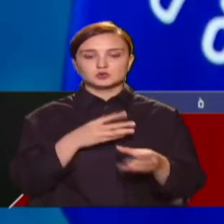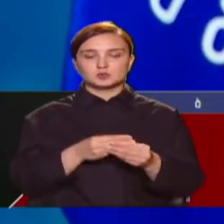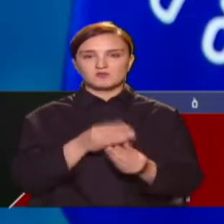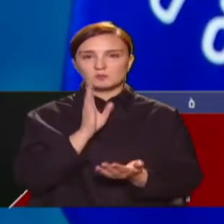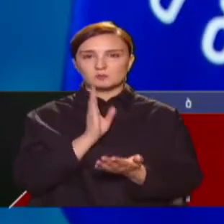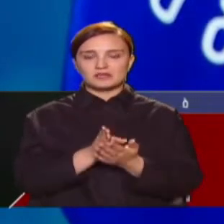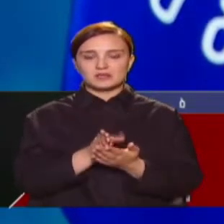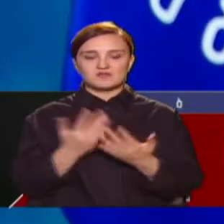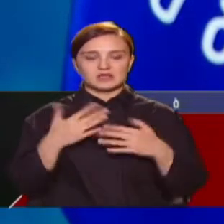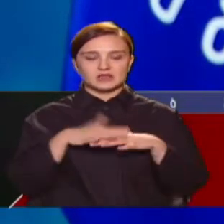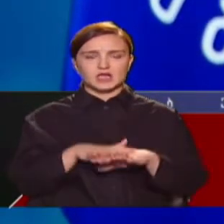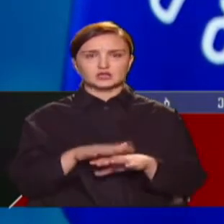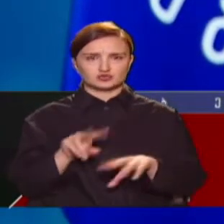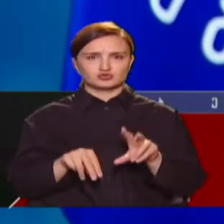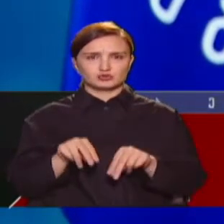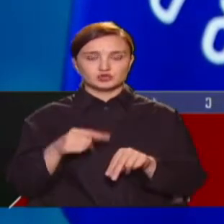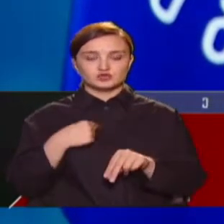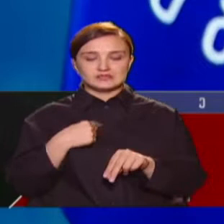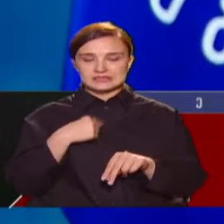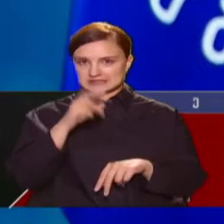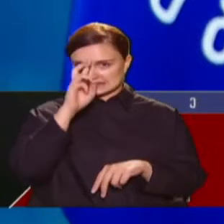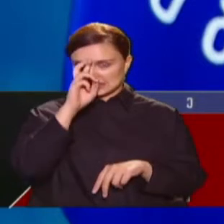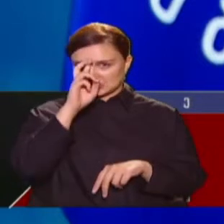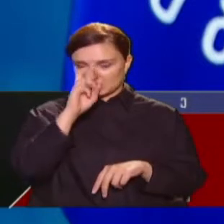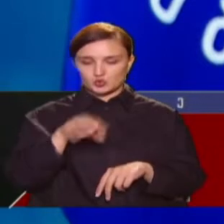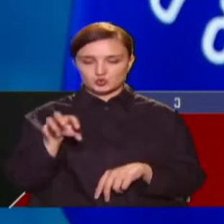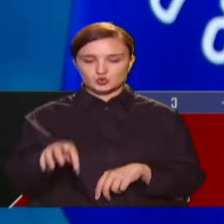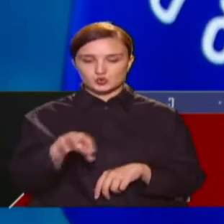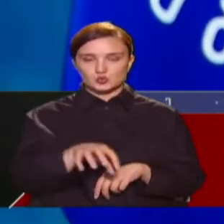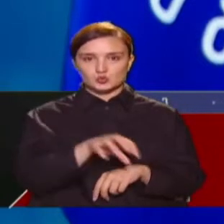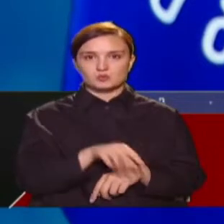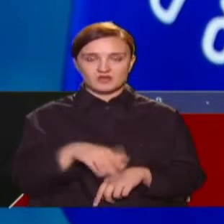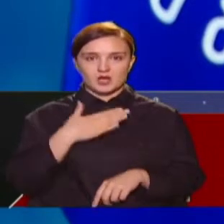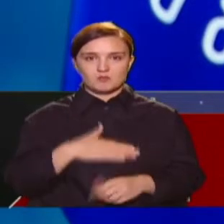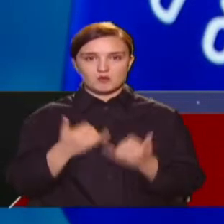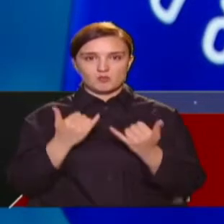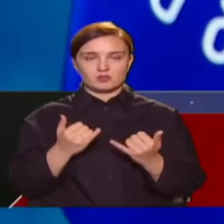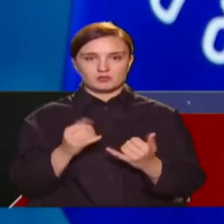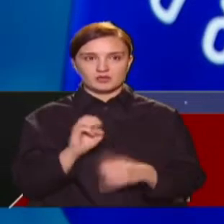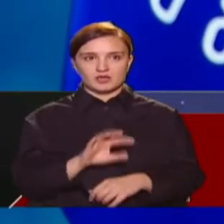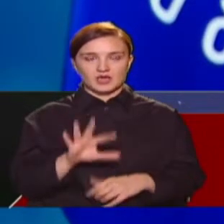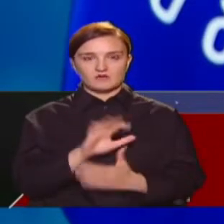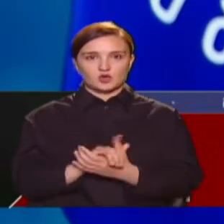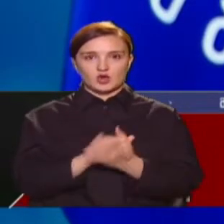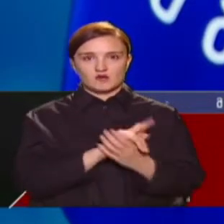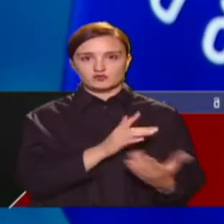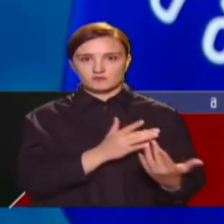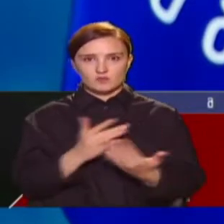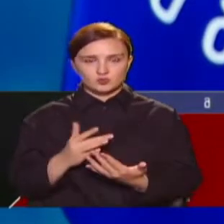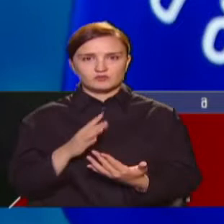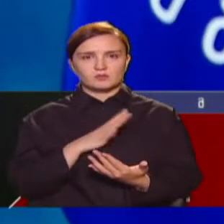პირდაპირი ინტეგრაციას ნიშნავს, რომ ჩვენი საჯარო სტრუქტურები, ინსტიტუტები აკმაყოფილებენ ევროკავშირის მოთხოვნებს. ესეთი იყო